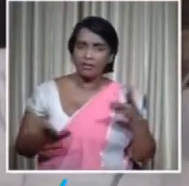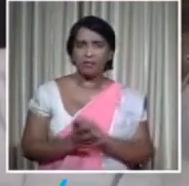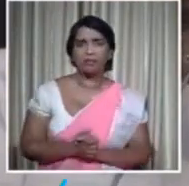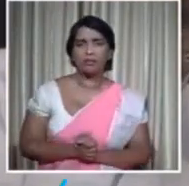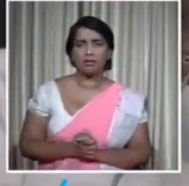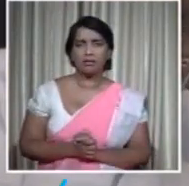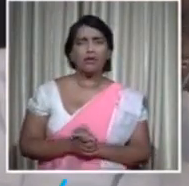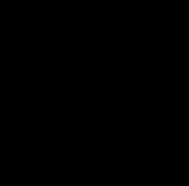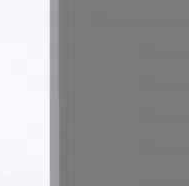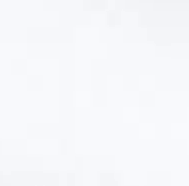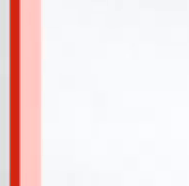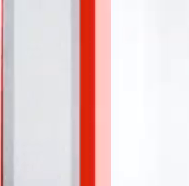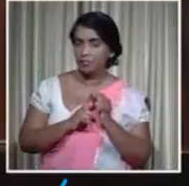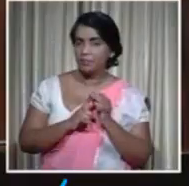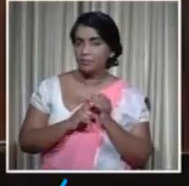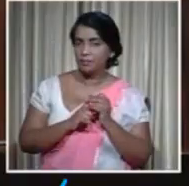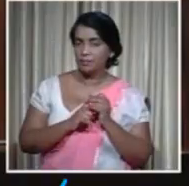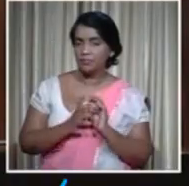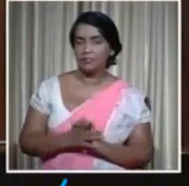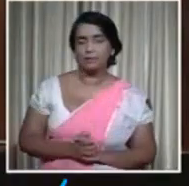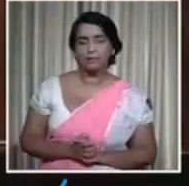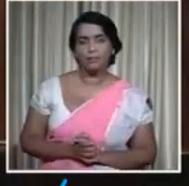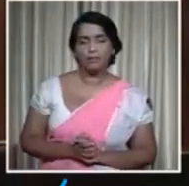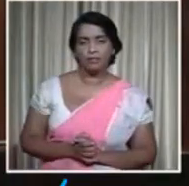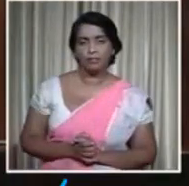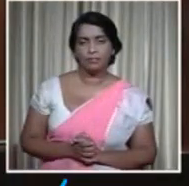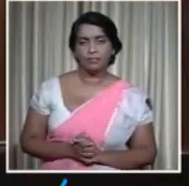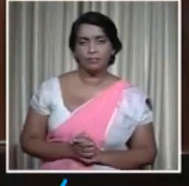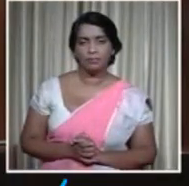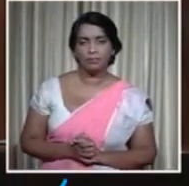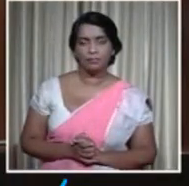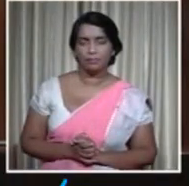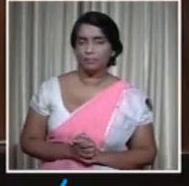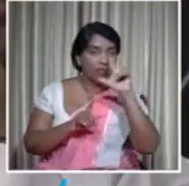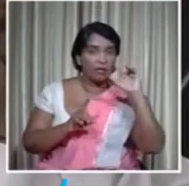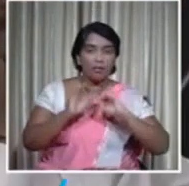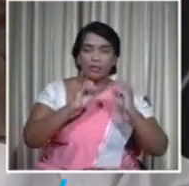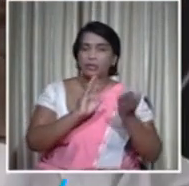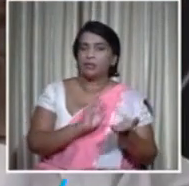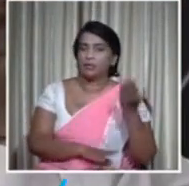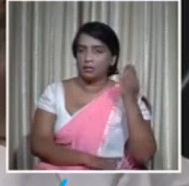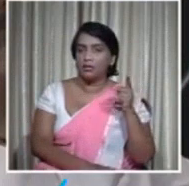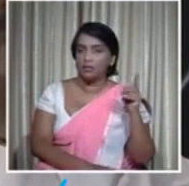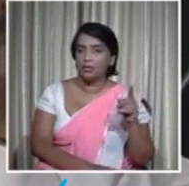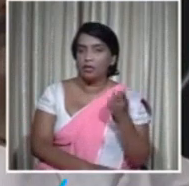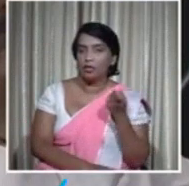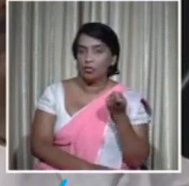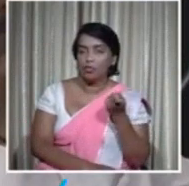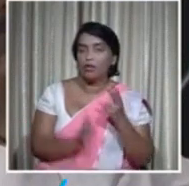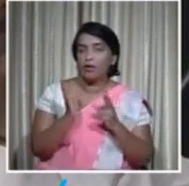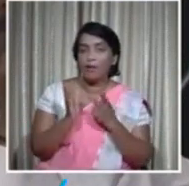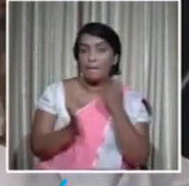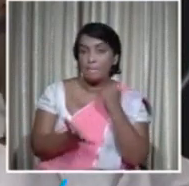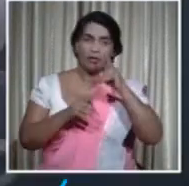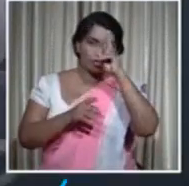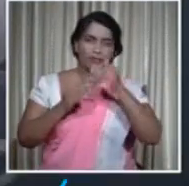එහෙනම් කාටද මේවා කියන්නේ? මුදල් අමාත්‍ය බැසිල් රාජපක්ෂ මහතා පාර්ලිමේන්තුව නොසලකා කටයුතු කරන බවට අදත් විපක්ෂයෙන්